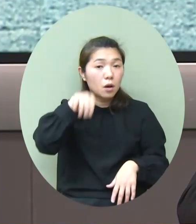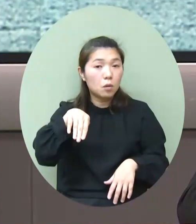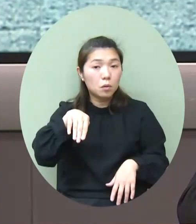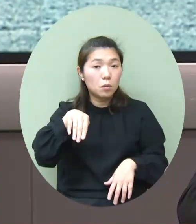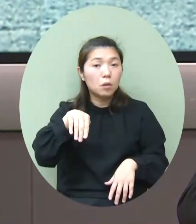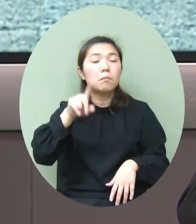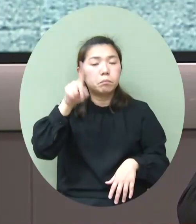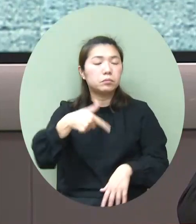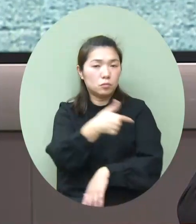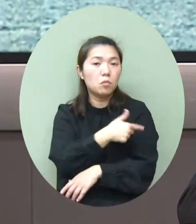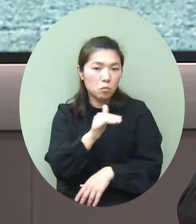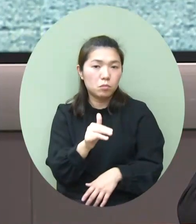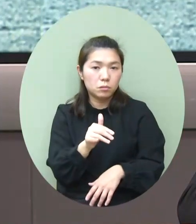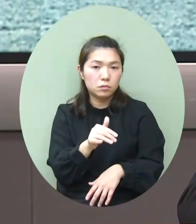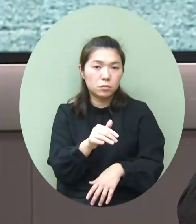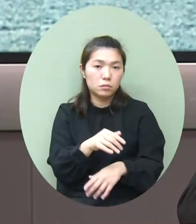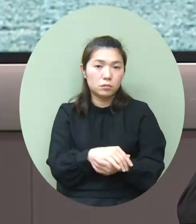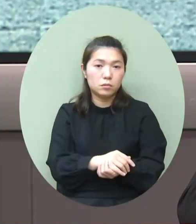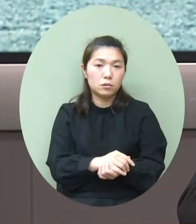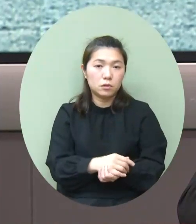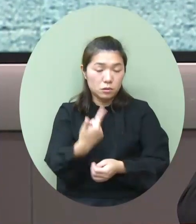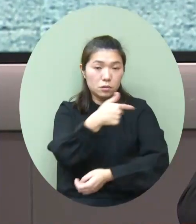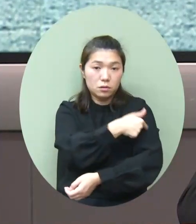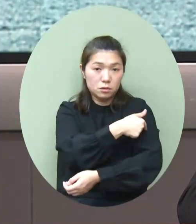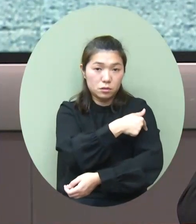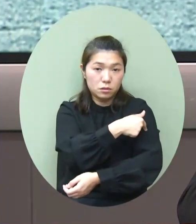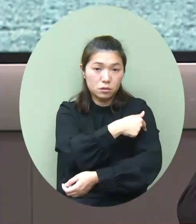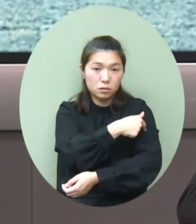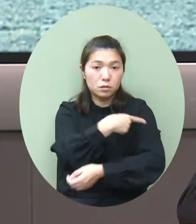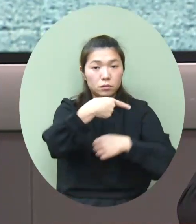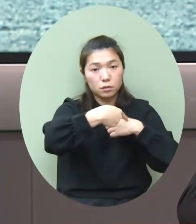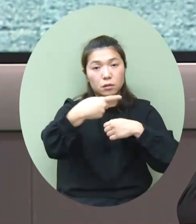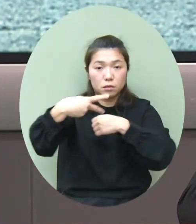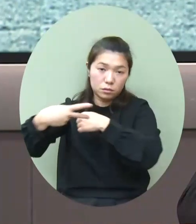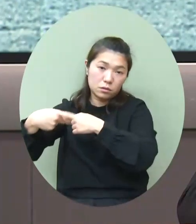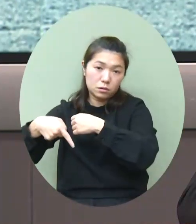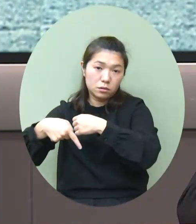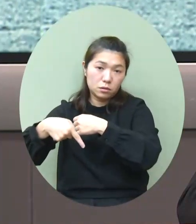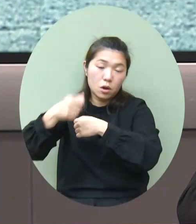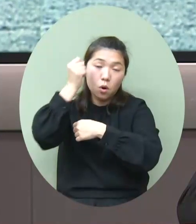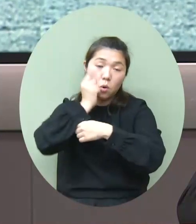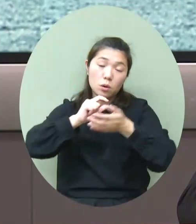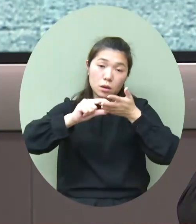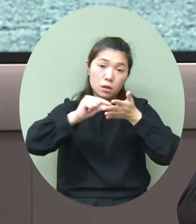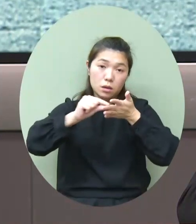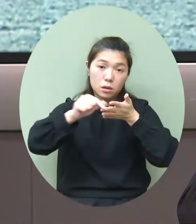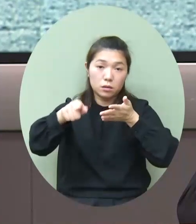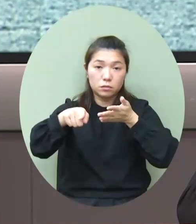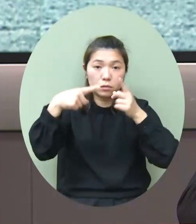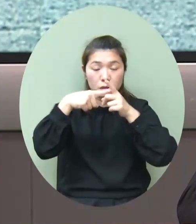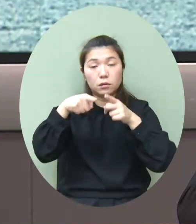后就可以开始接种疫苗。接种疫苗的如果完成了第一